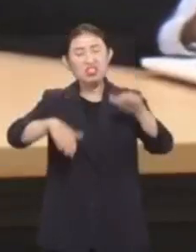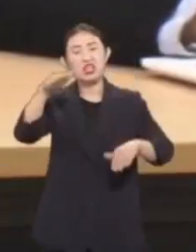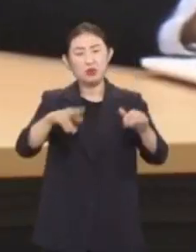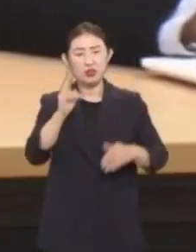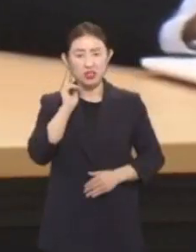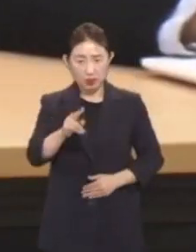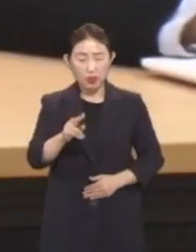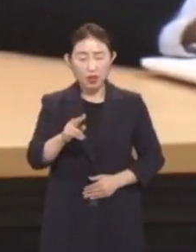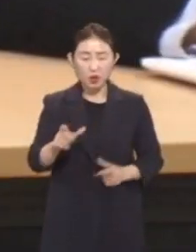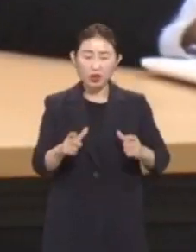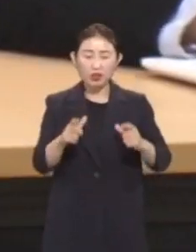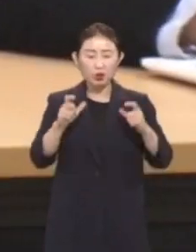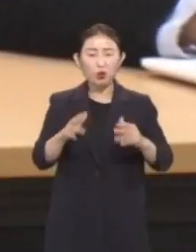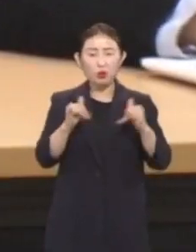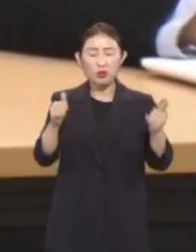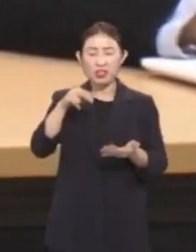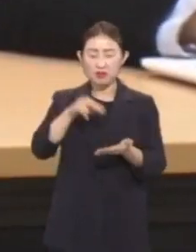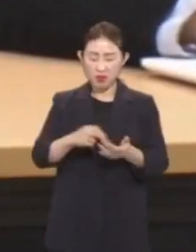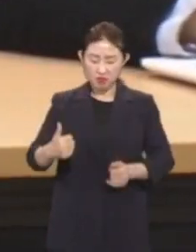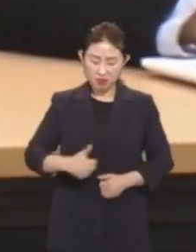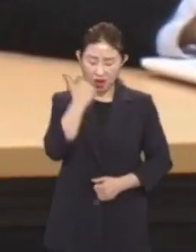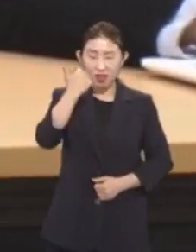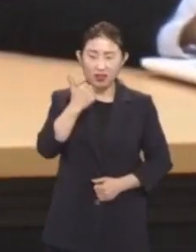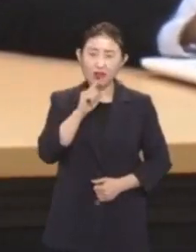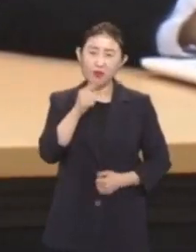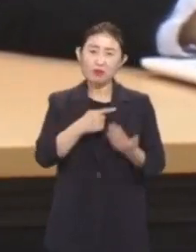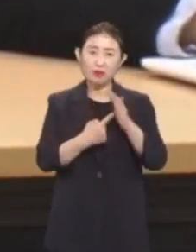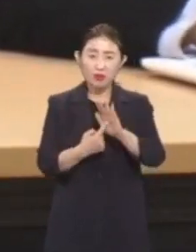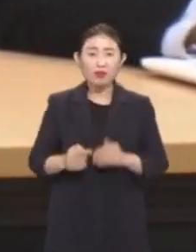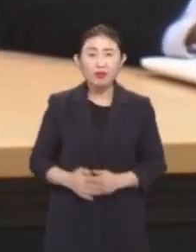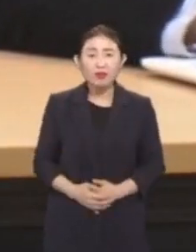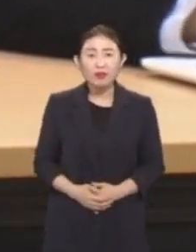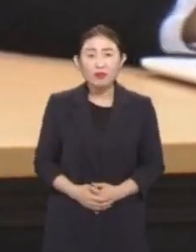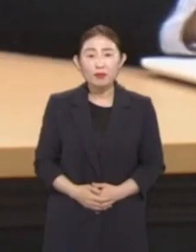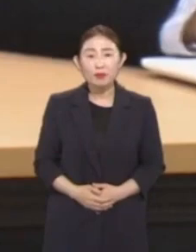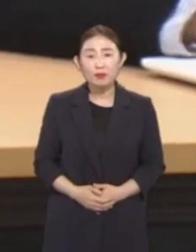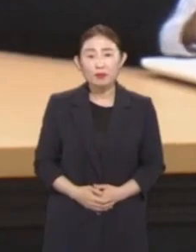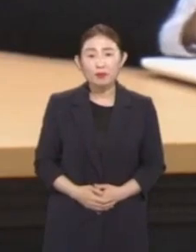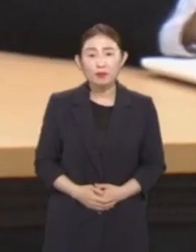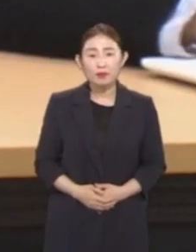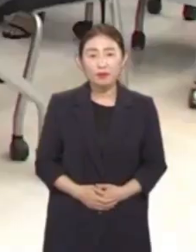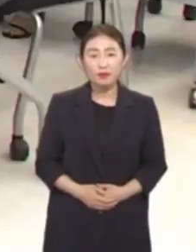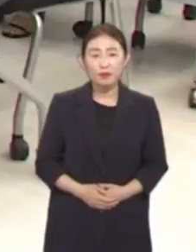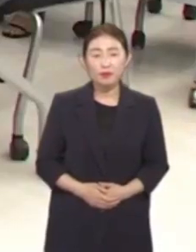차별이라면서 도민의 한 사람으로서 분노한다고 목소리를 높였습니다.